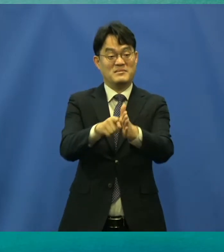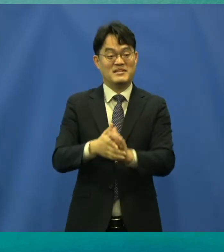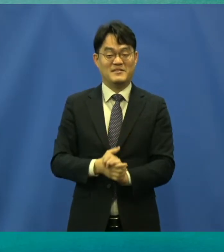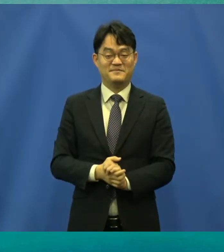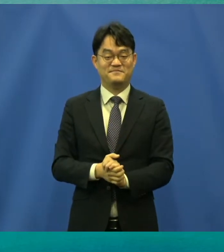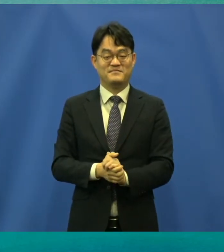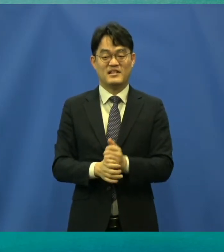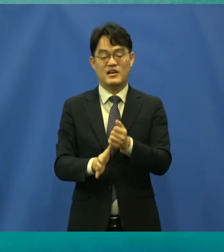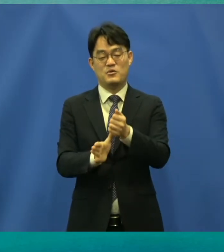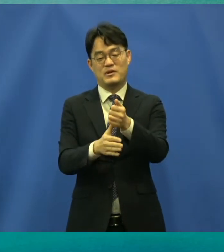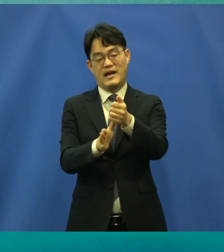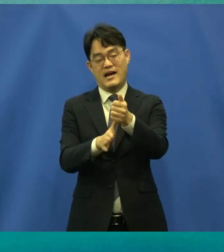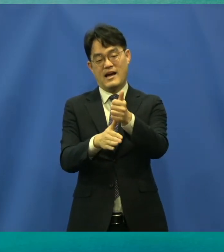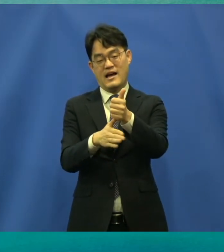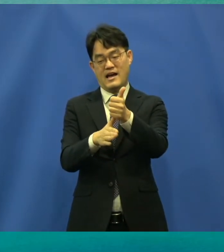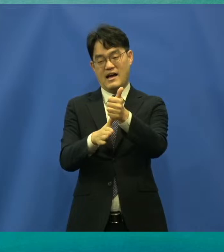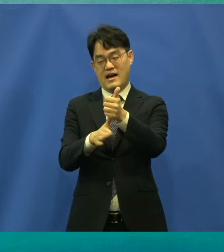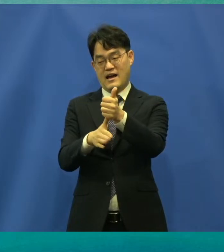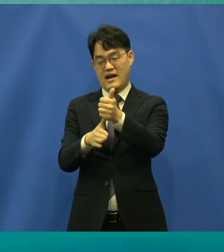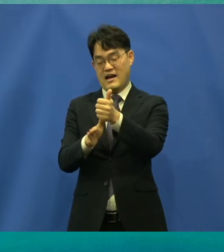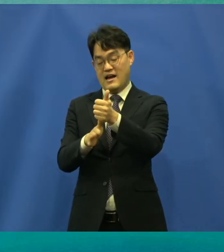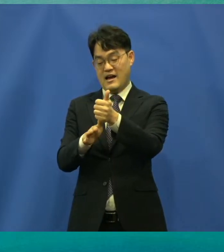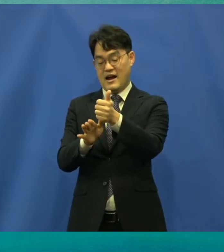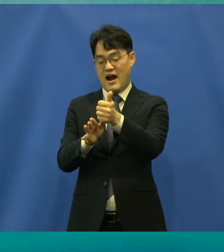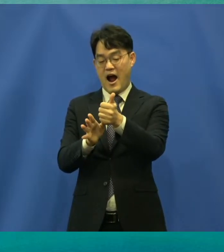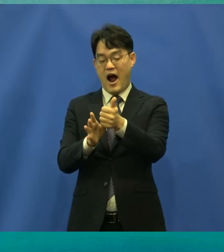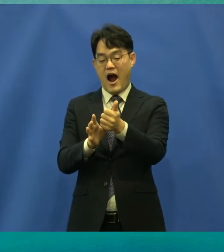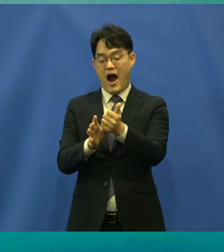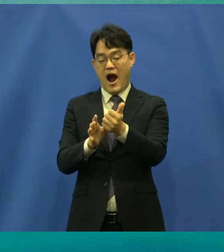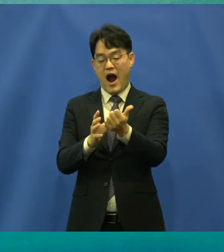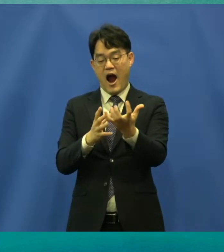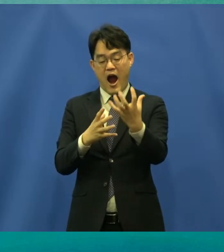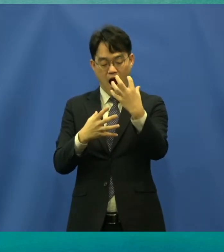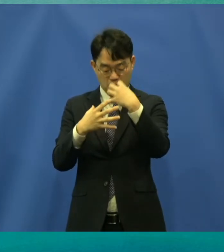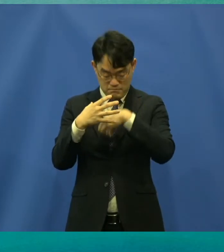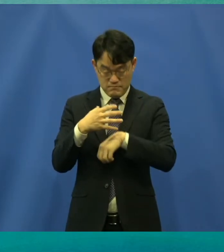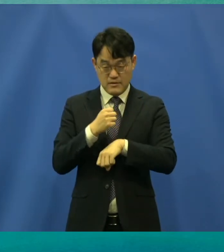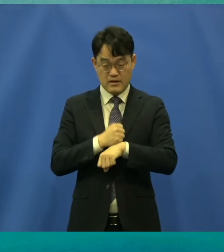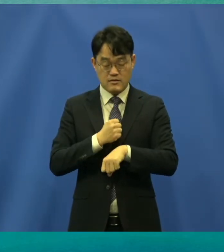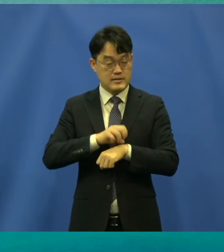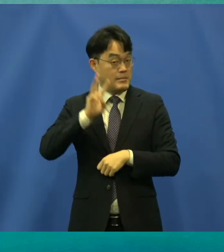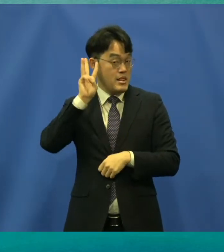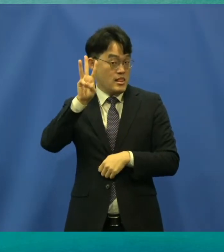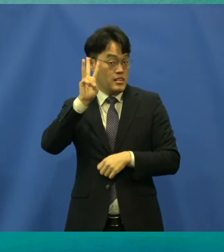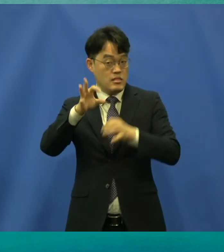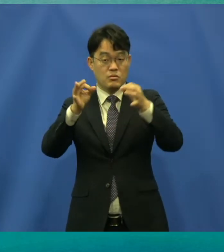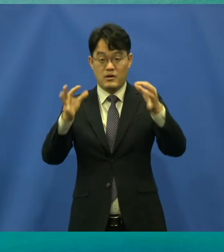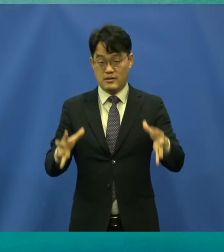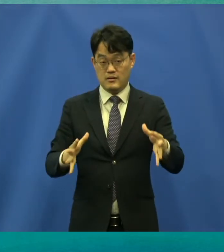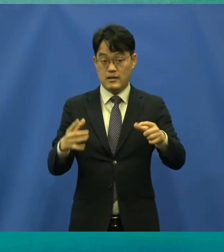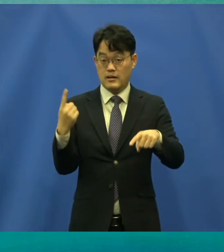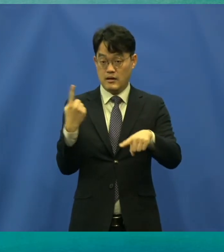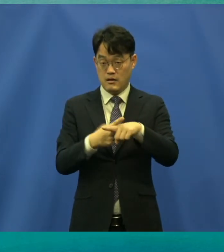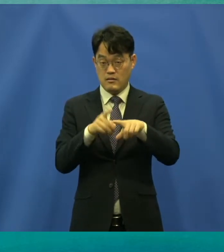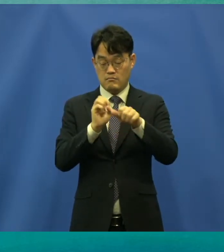뱃속에서 3일 동안 같이 있다 살아났습니다. 이건 기적이죠. 하나님의 은혜입니다. 이제